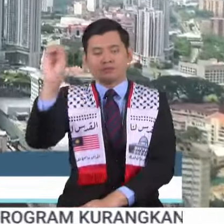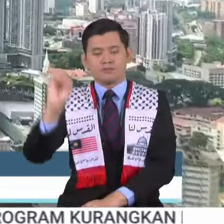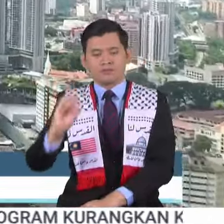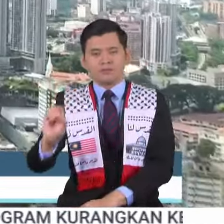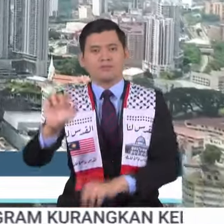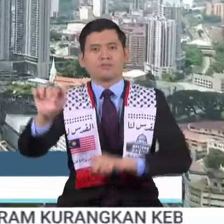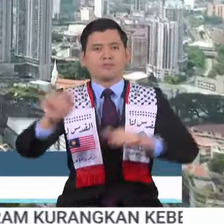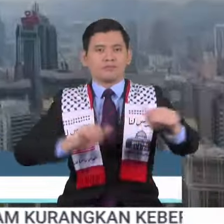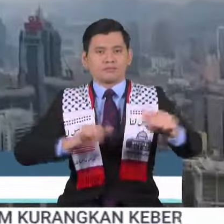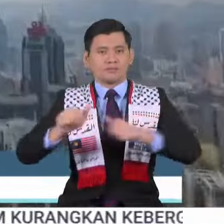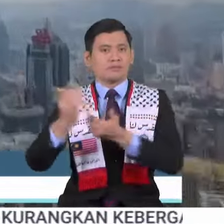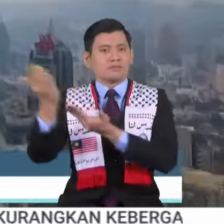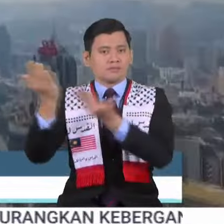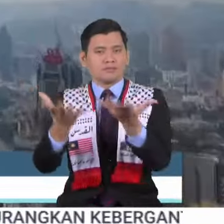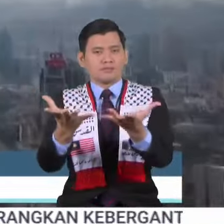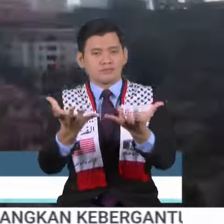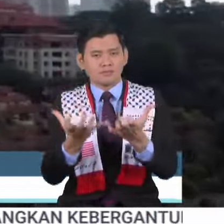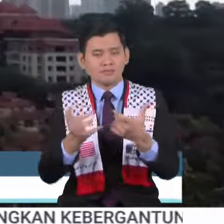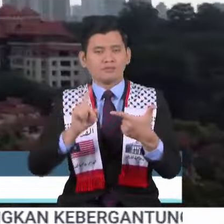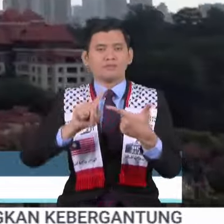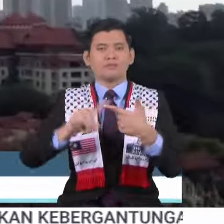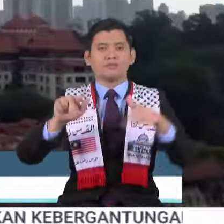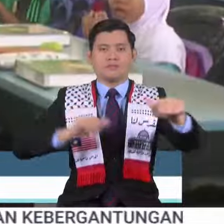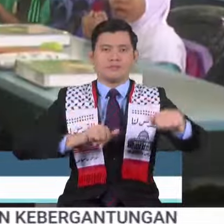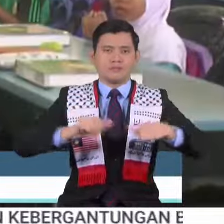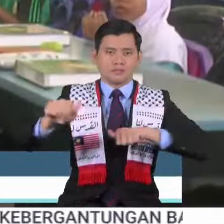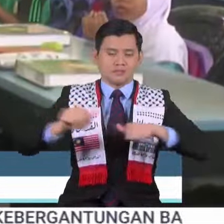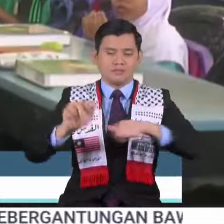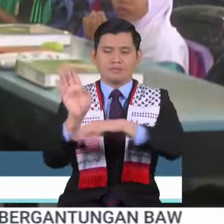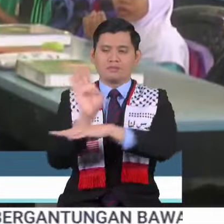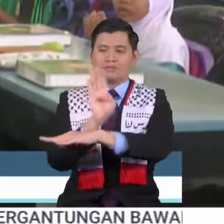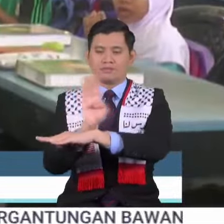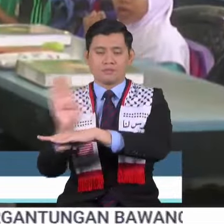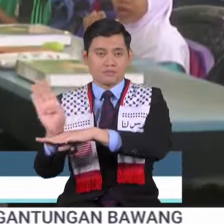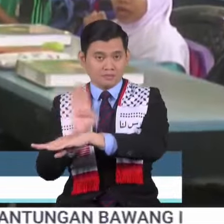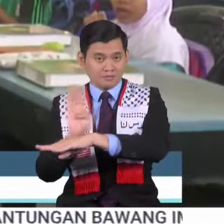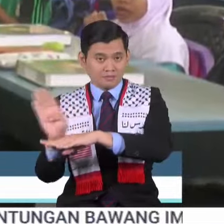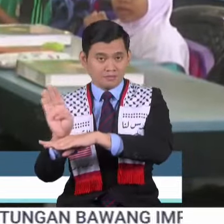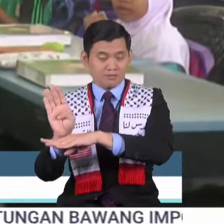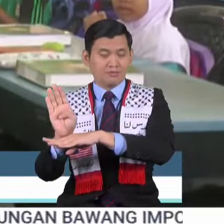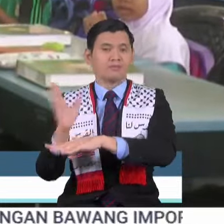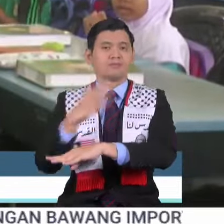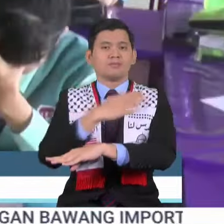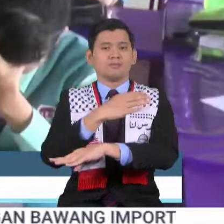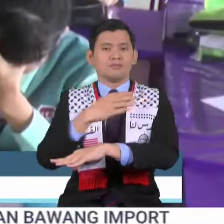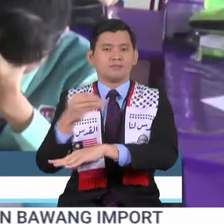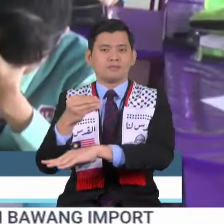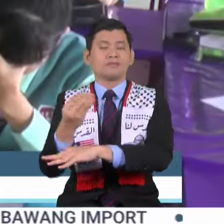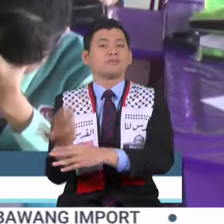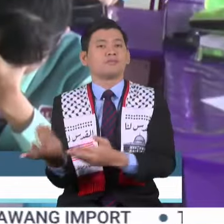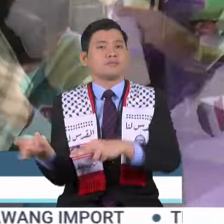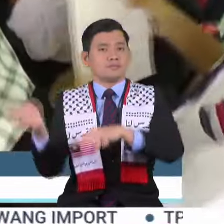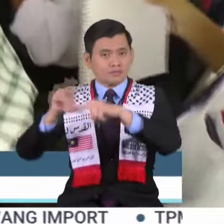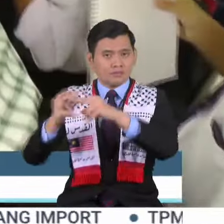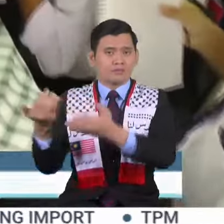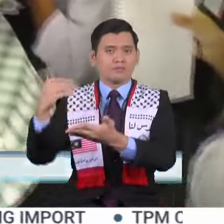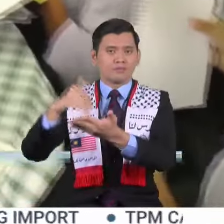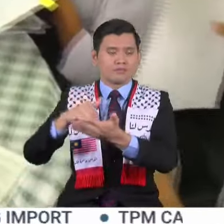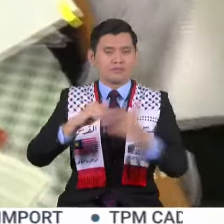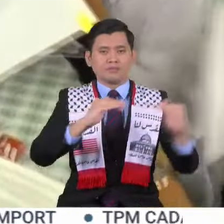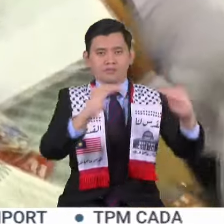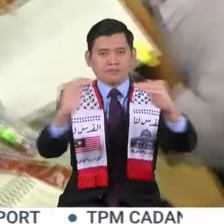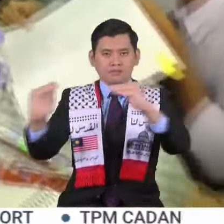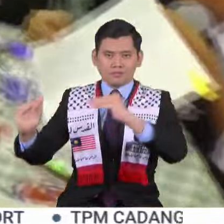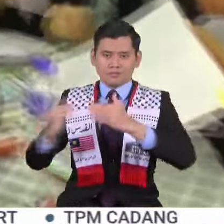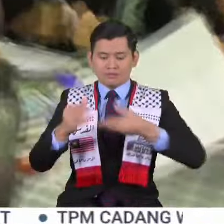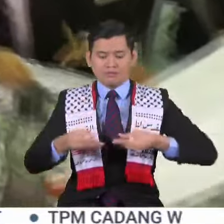berkaitan perkhidmatan kemahuan dan aktiviti antara perniagaan. Liputan turut diperluas bagi menyelaras dan memberi layanan